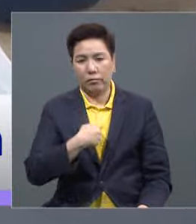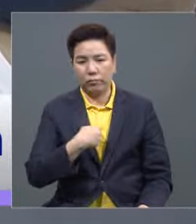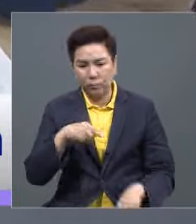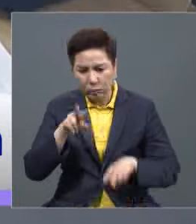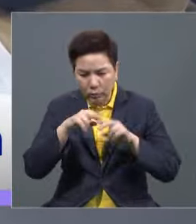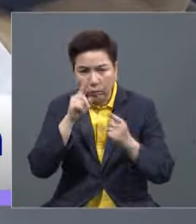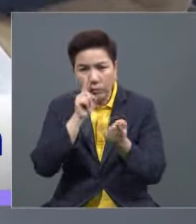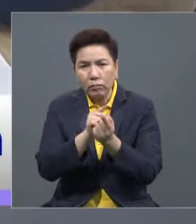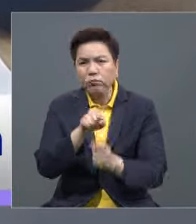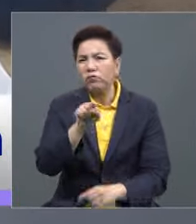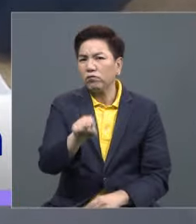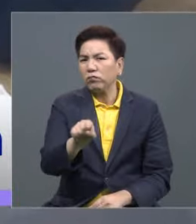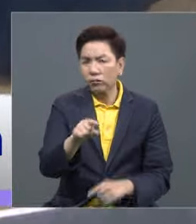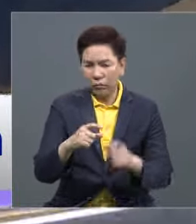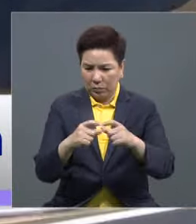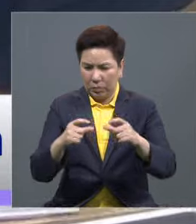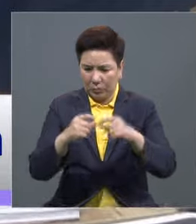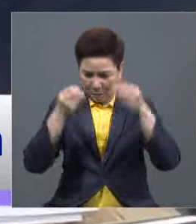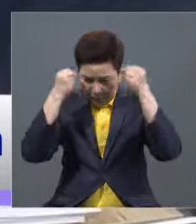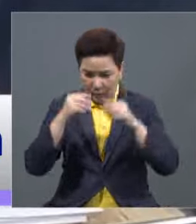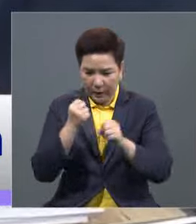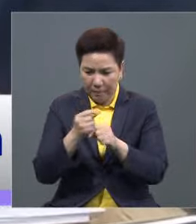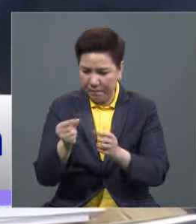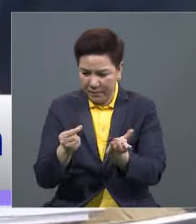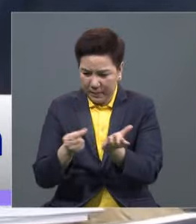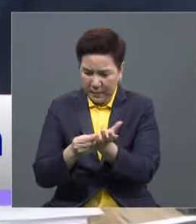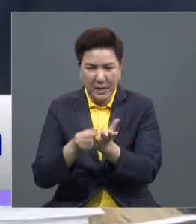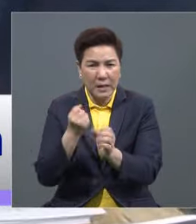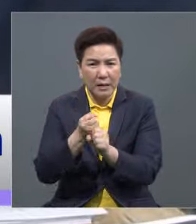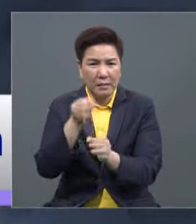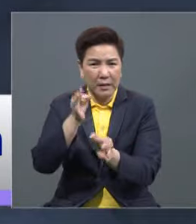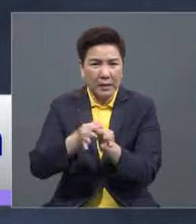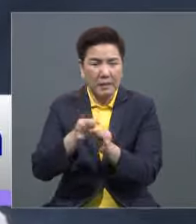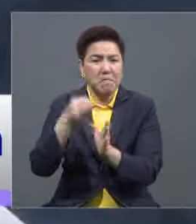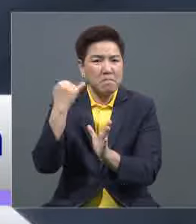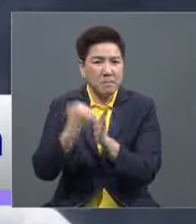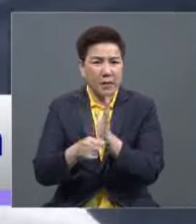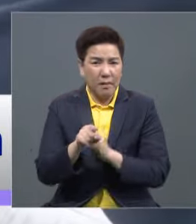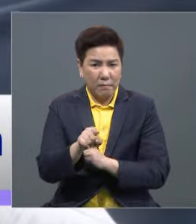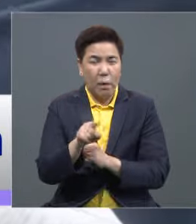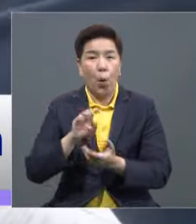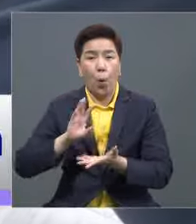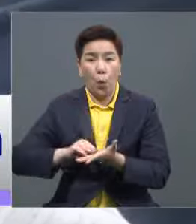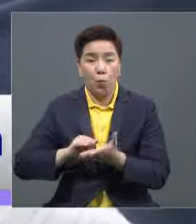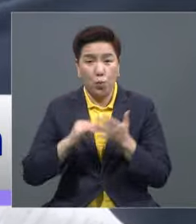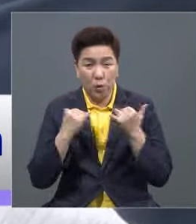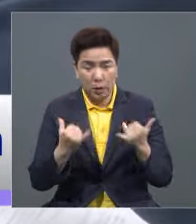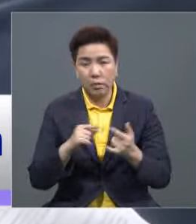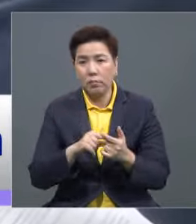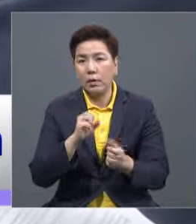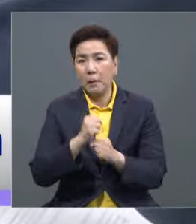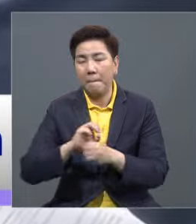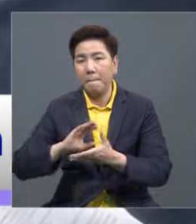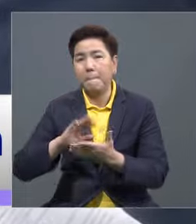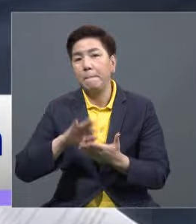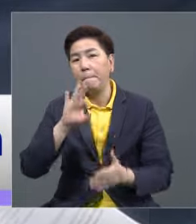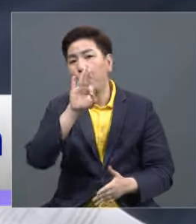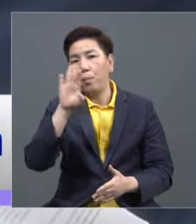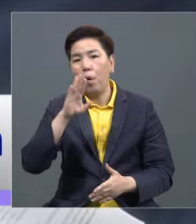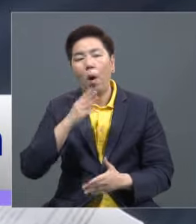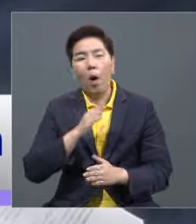สอบพบว่าผู้เสียหายเนี่ยนำบัตรประชาชนไปเปิดซิมการ์ดและบัญชีธนาารธนาคารซึ่งข้อมูลดังกล่าวถูกนำไปเปิด Facebook